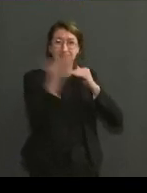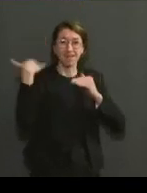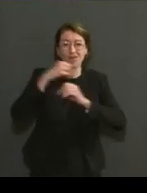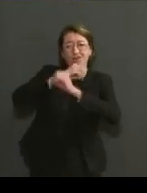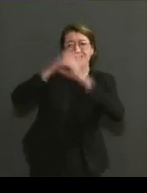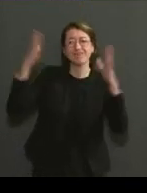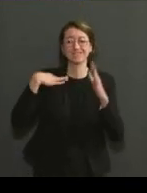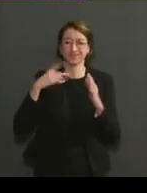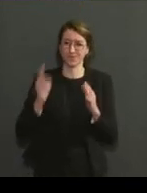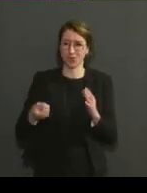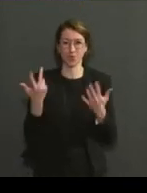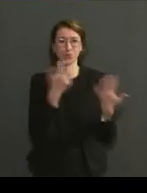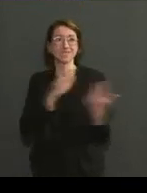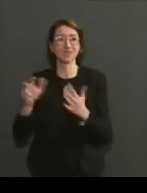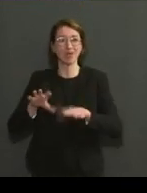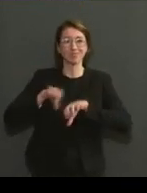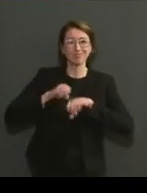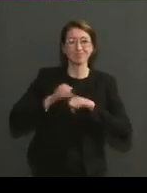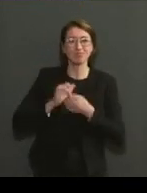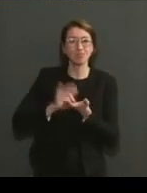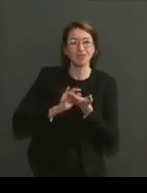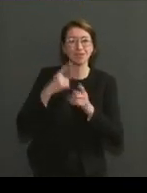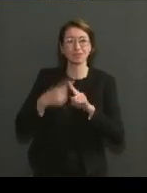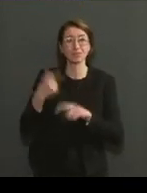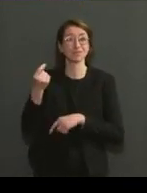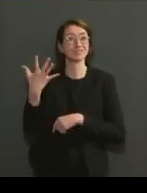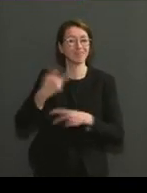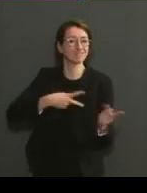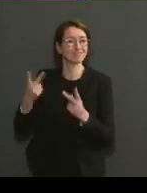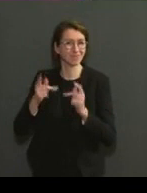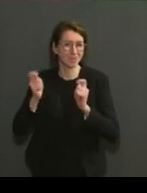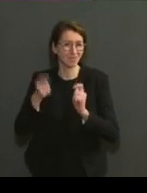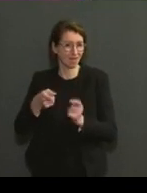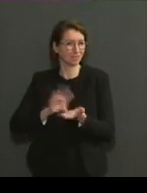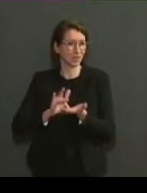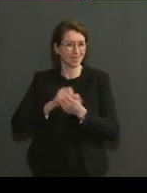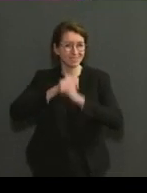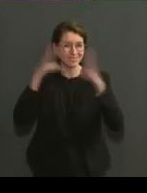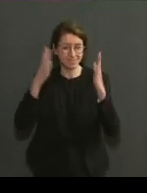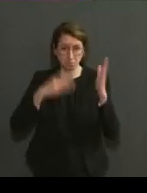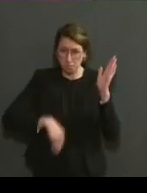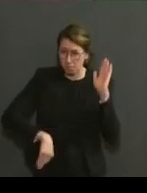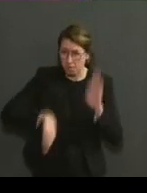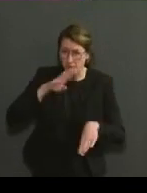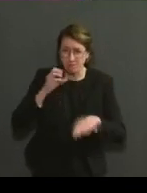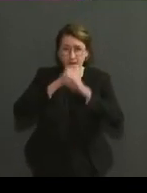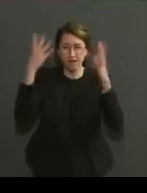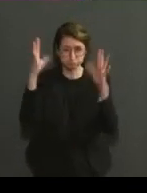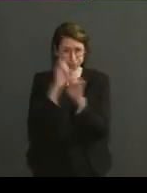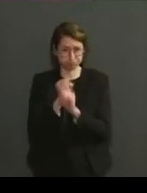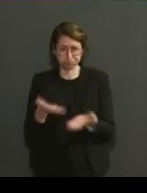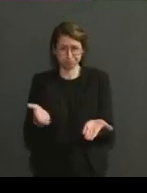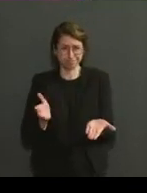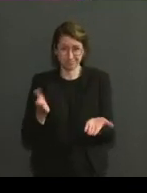jour que nous voudrions atteindre. Ce n'est pas un cas purement belge, on constate ceci actuellement